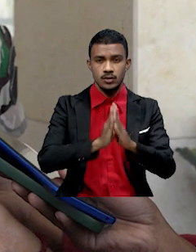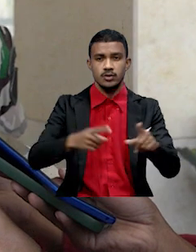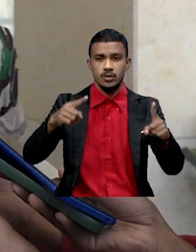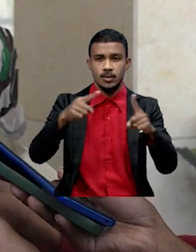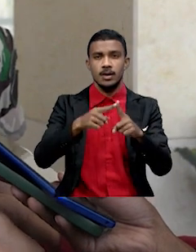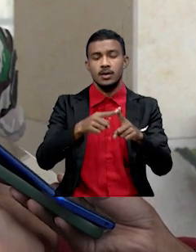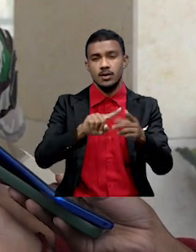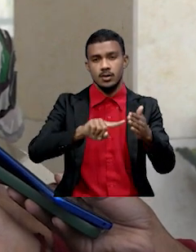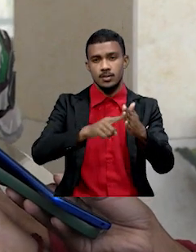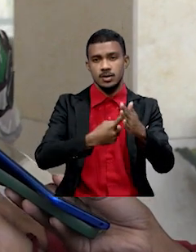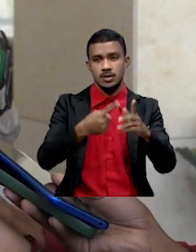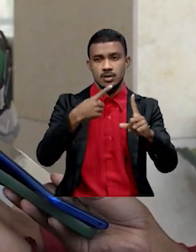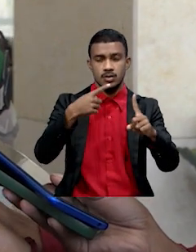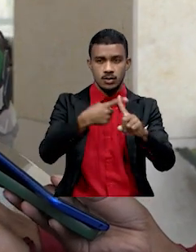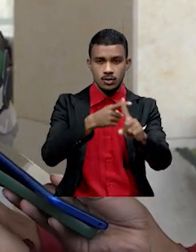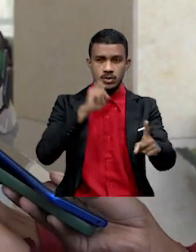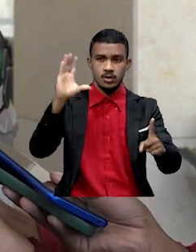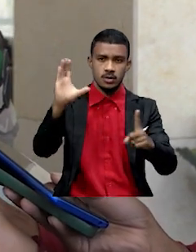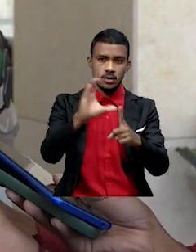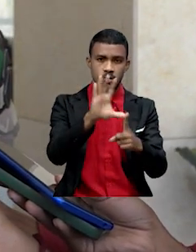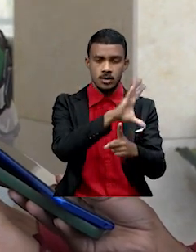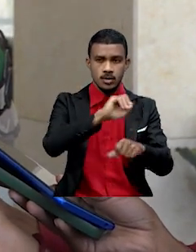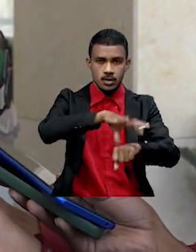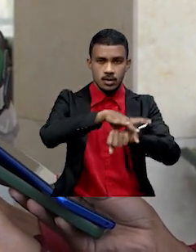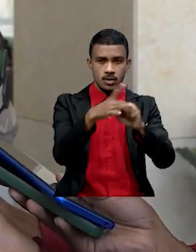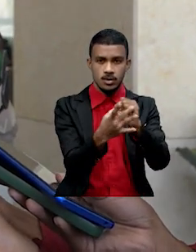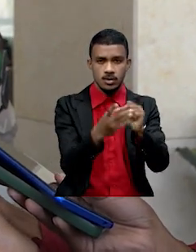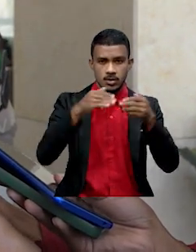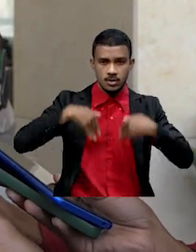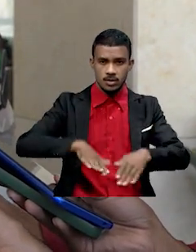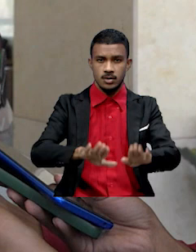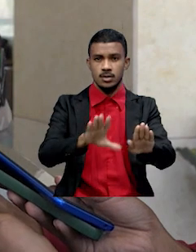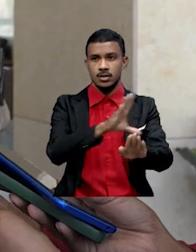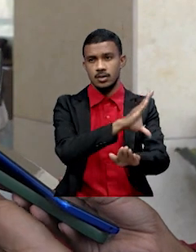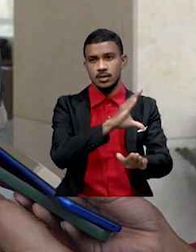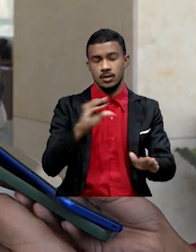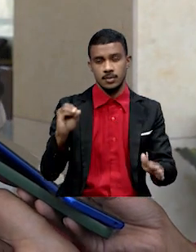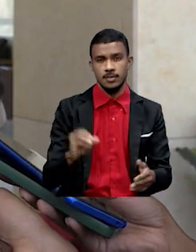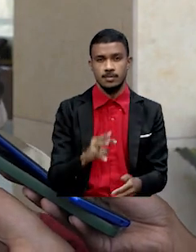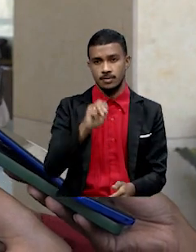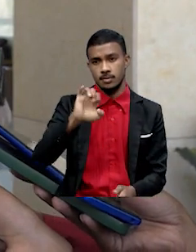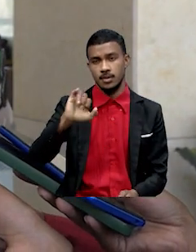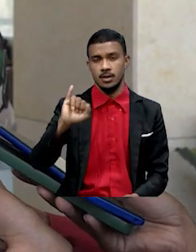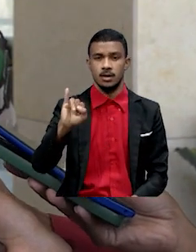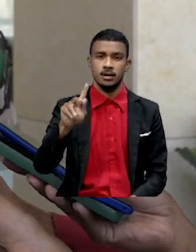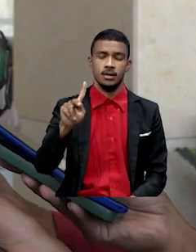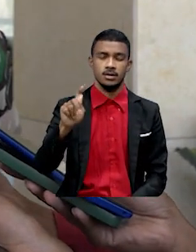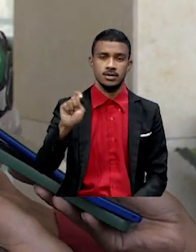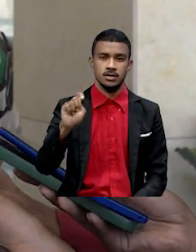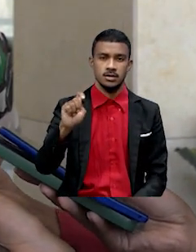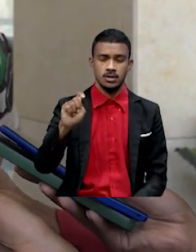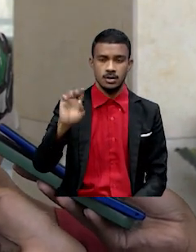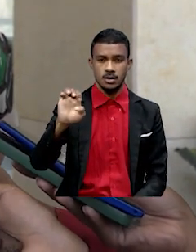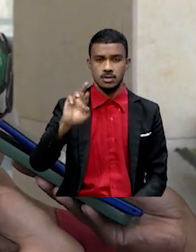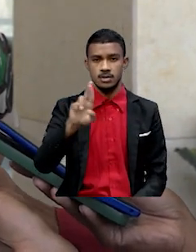dari captain level darat laut udara, major atau lieutenant colonel, begitu juga